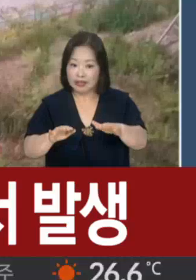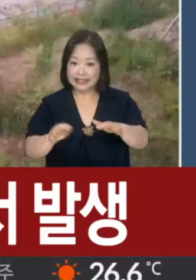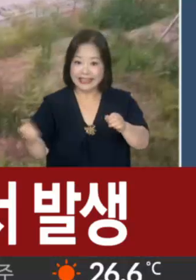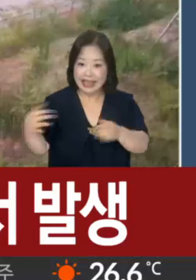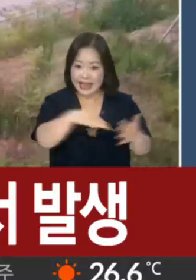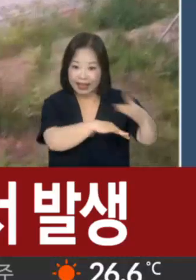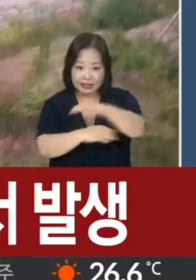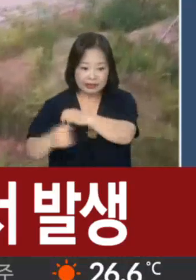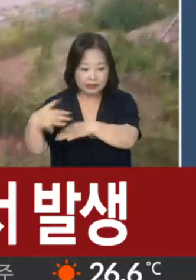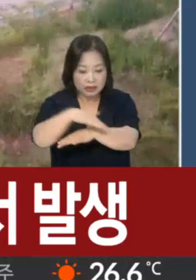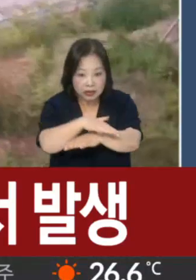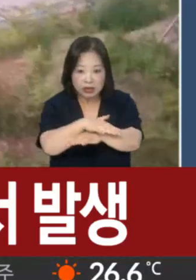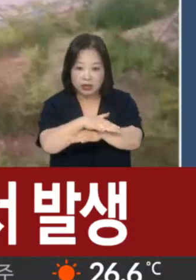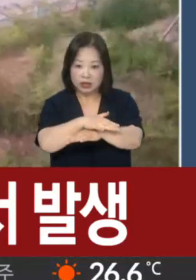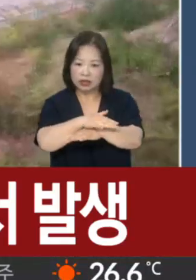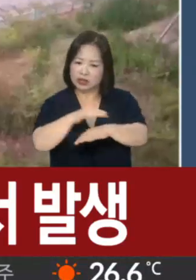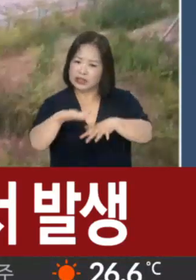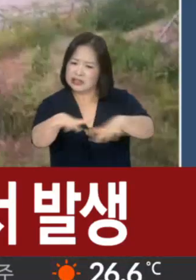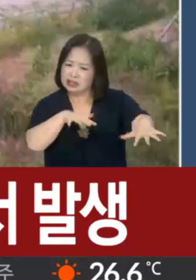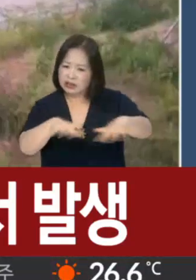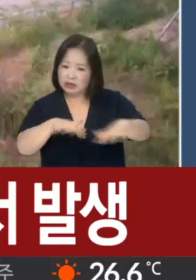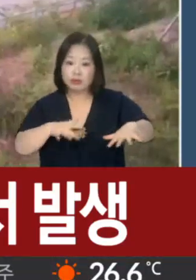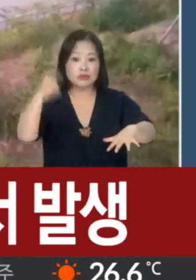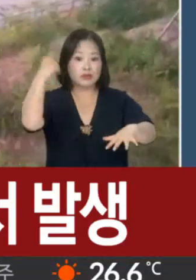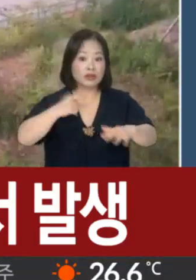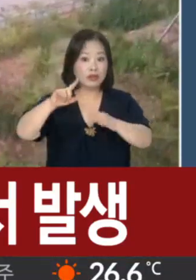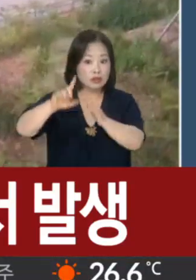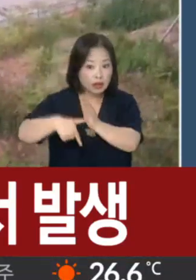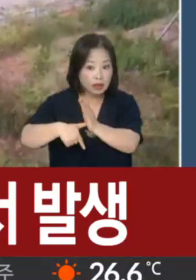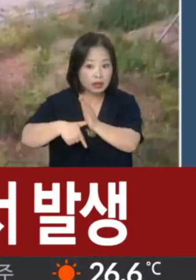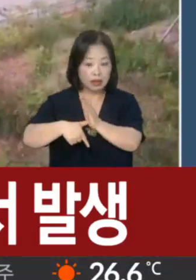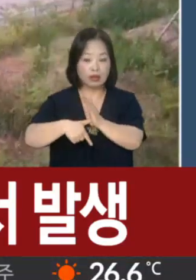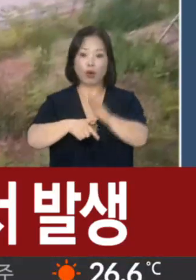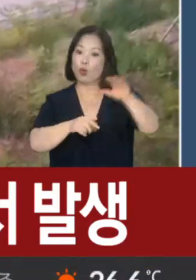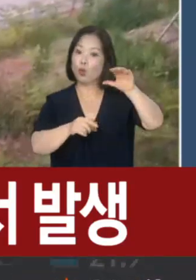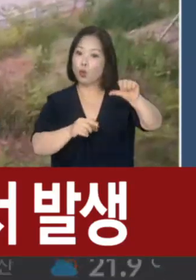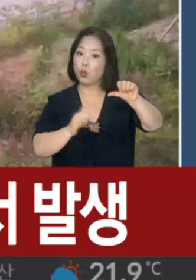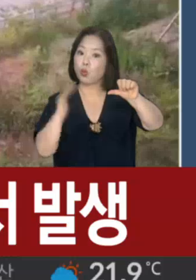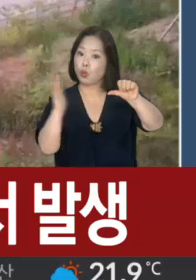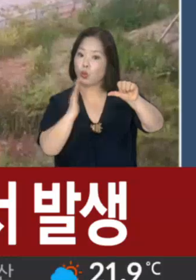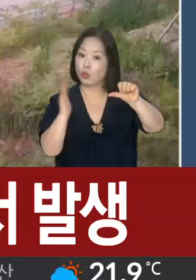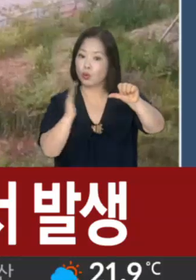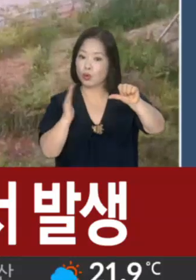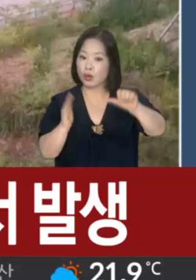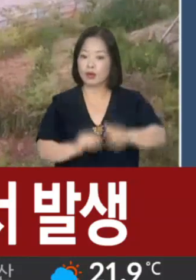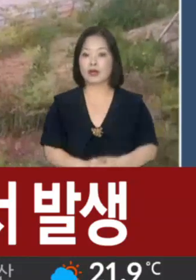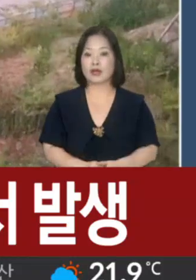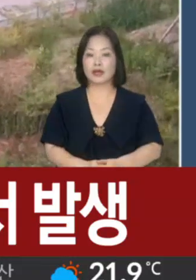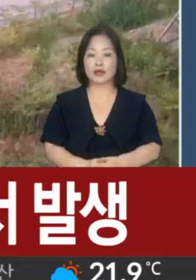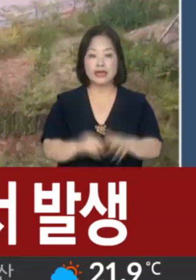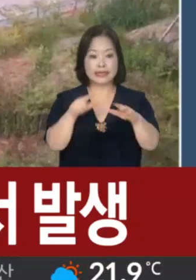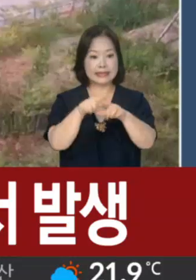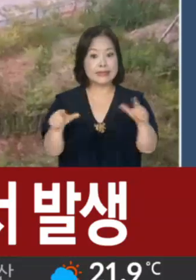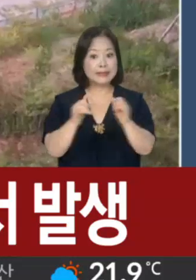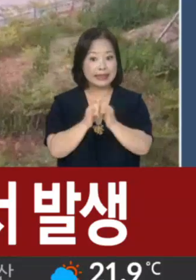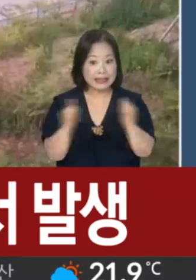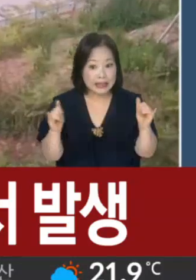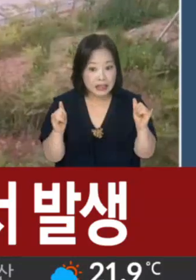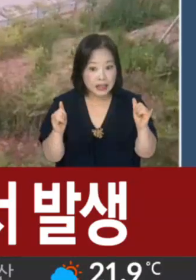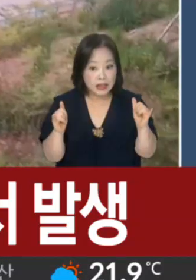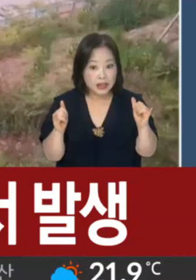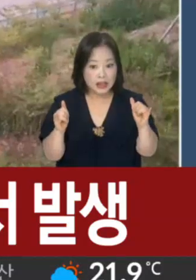계측 진도라고 하는 맥락에서 보면 네. 한 5 정도에 해당이 되거든요. 그래서 네. 이제 대부분의 주민들이